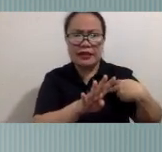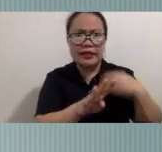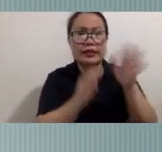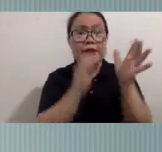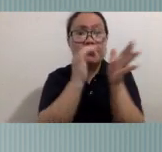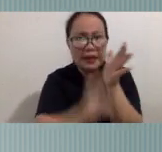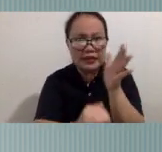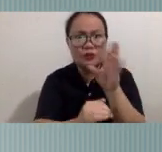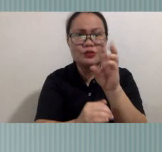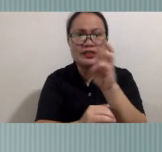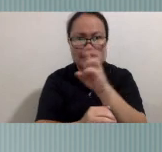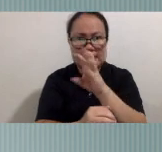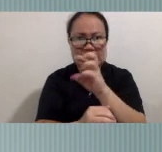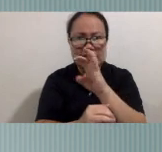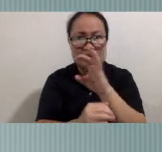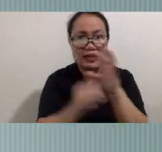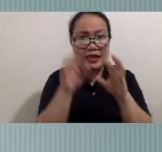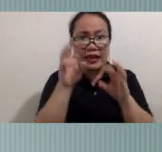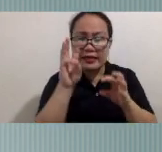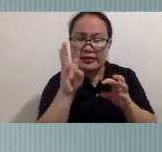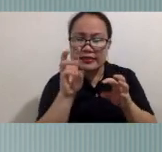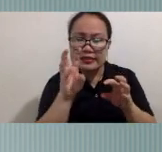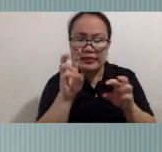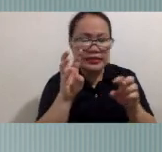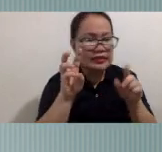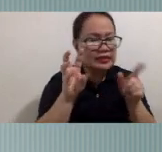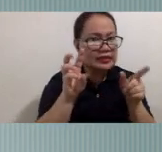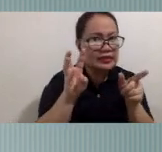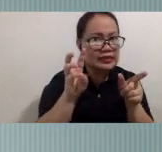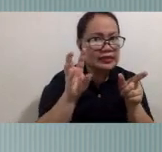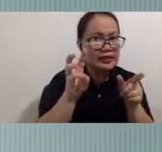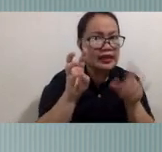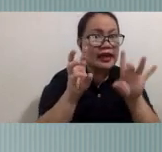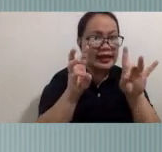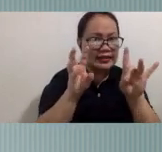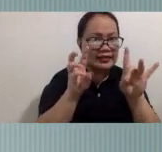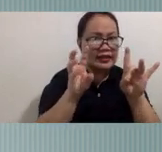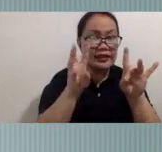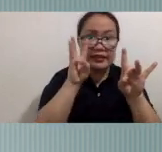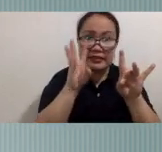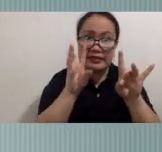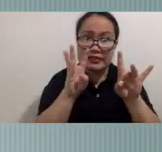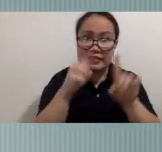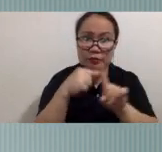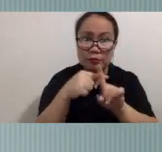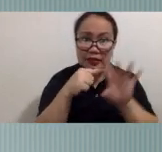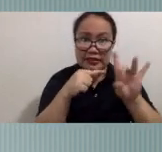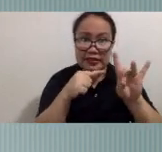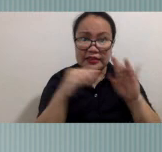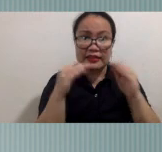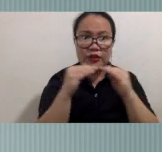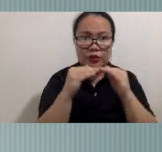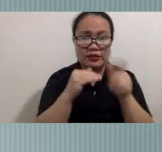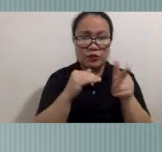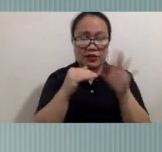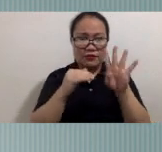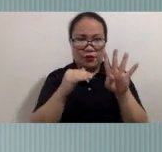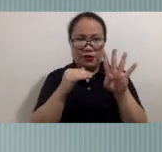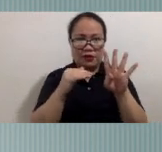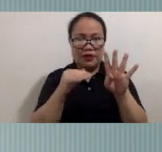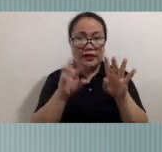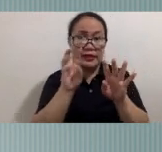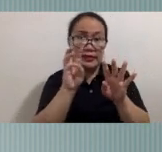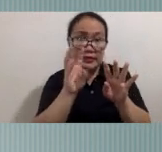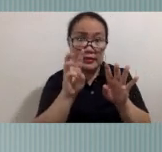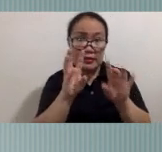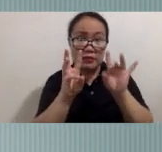science ay 24. Now, hindi natin ilalagay na 24. Bakit? Ima-minus natin yung 16 at